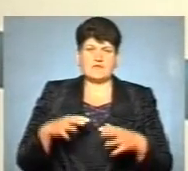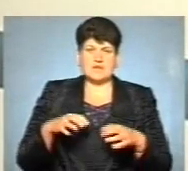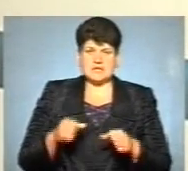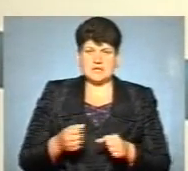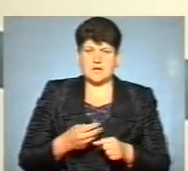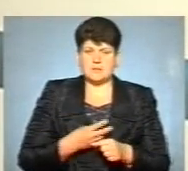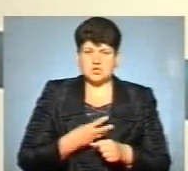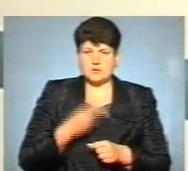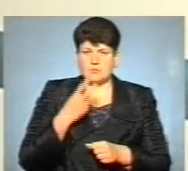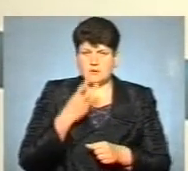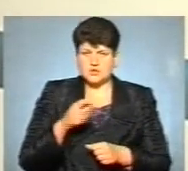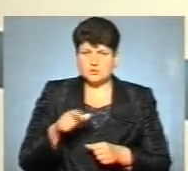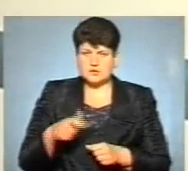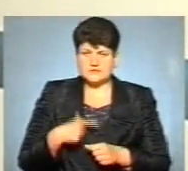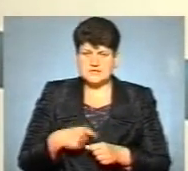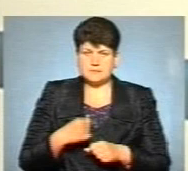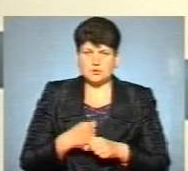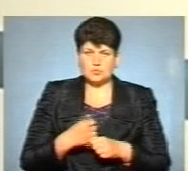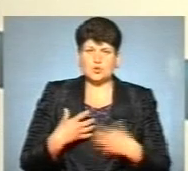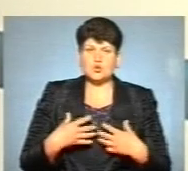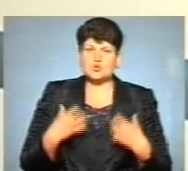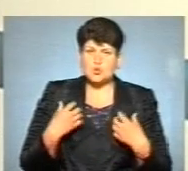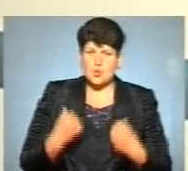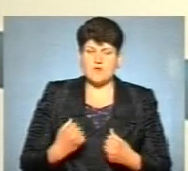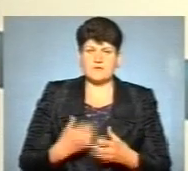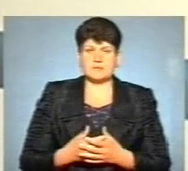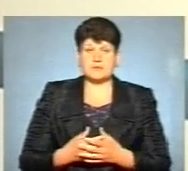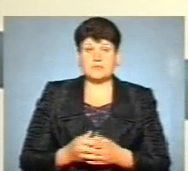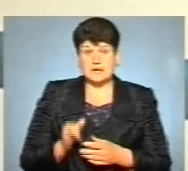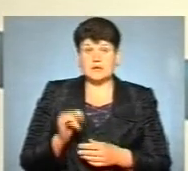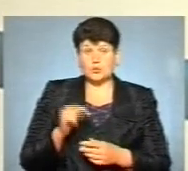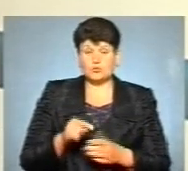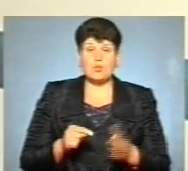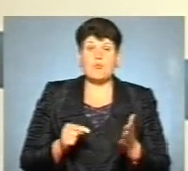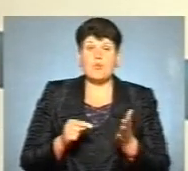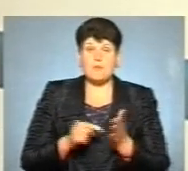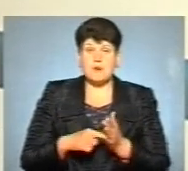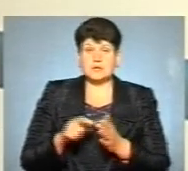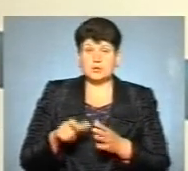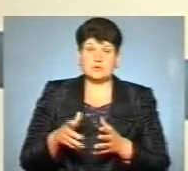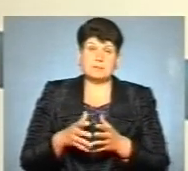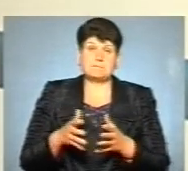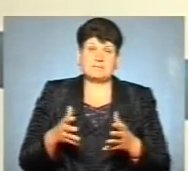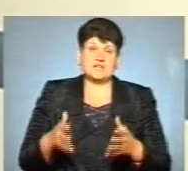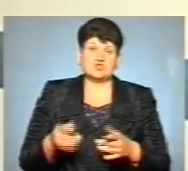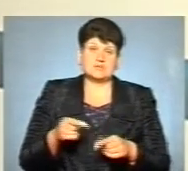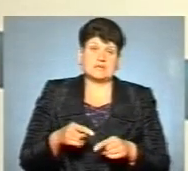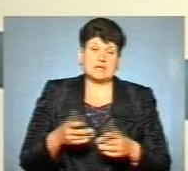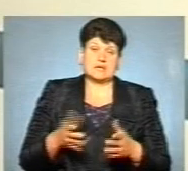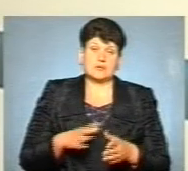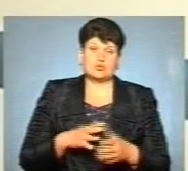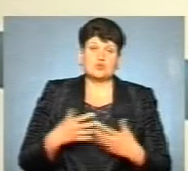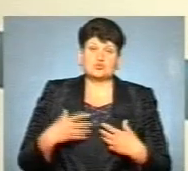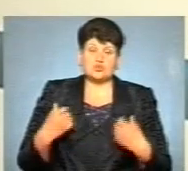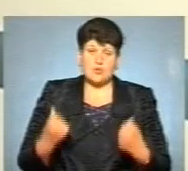бажають бачити людей в себе на роботі здоровими. І тому десь попали люди, більшість таких, що були здорові.